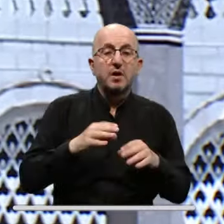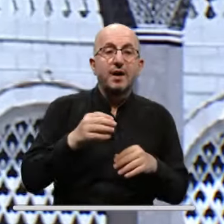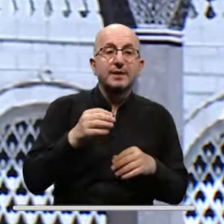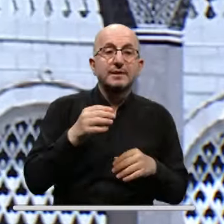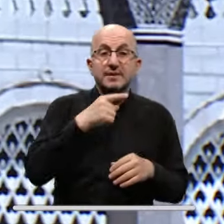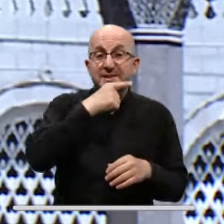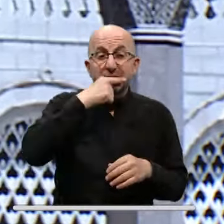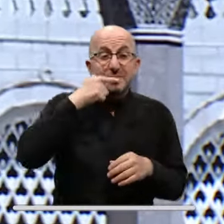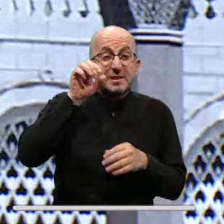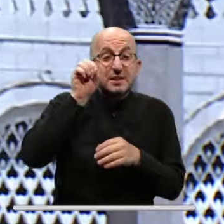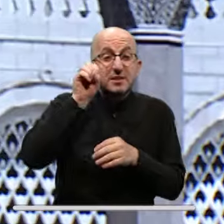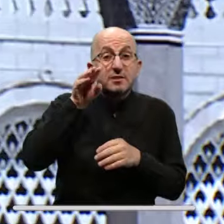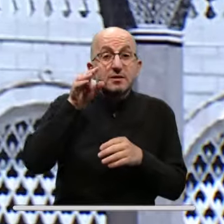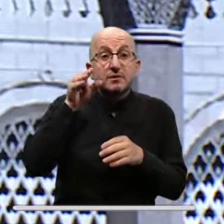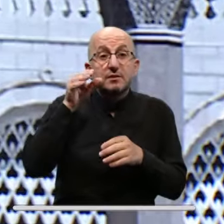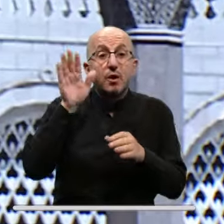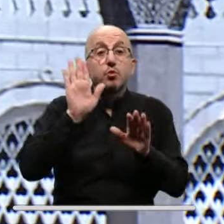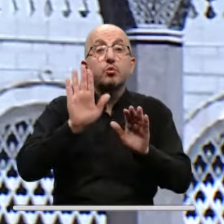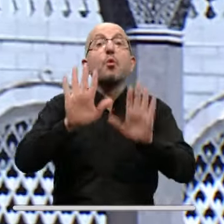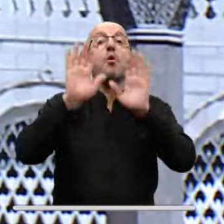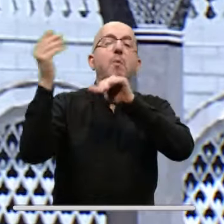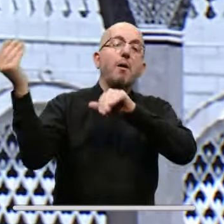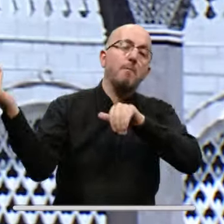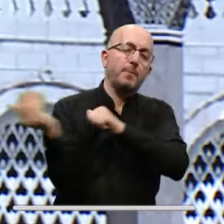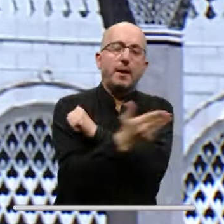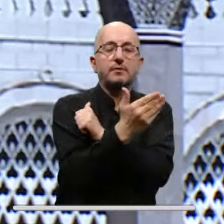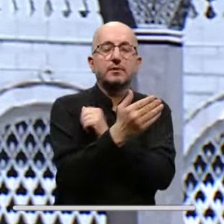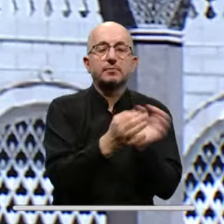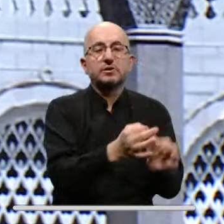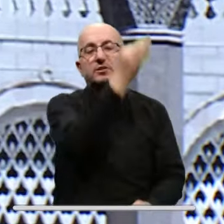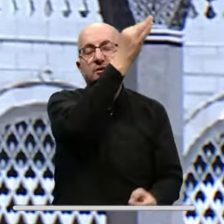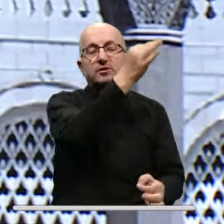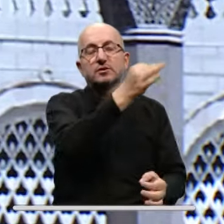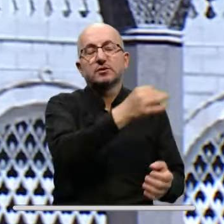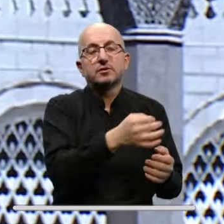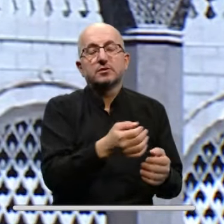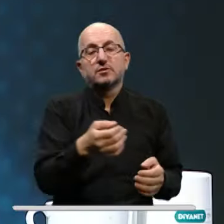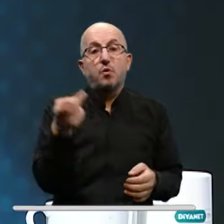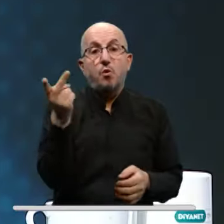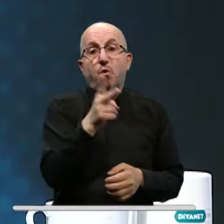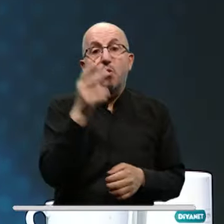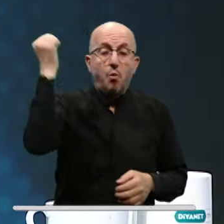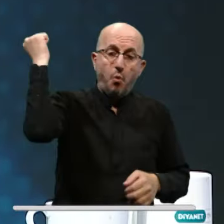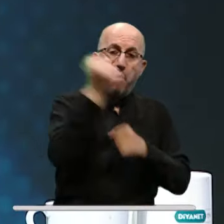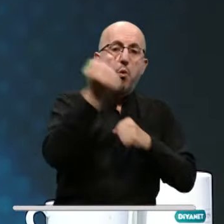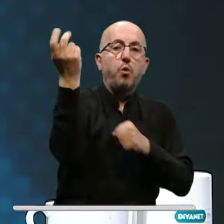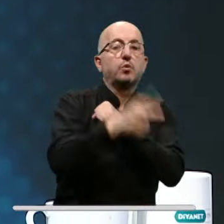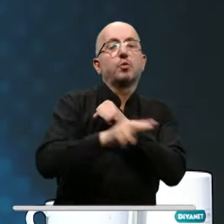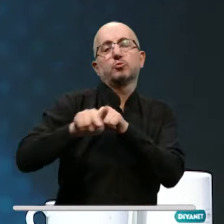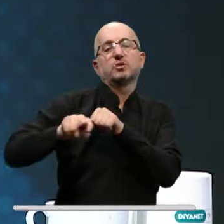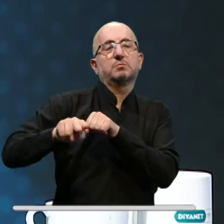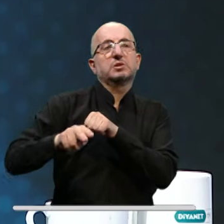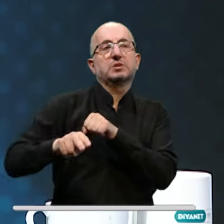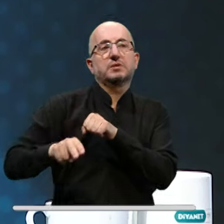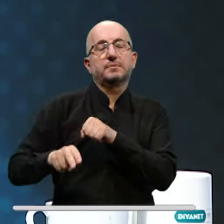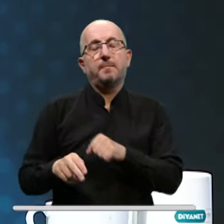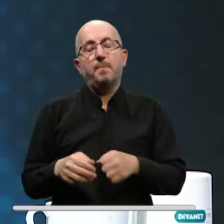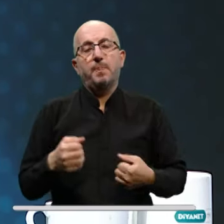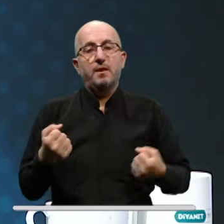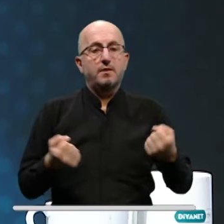geçip bir başkasına vuran, onu öldüren kişi, evet katildir, birisini öldürmüştür. O zaman şunu da diyebilir miyiz hocam?